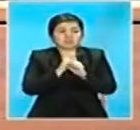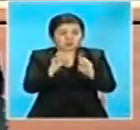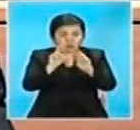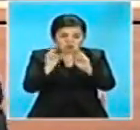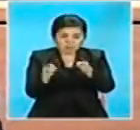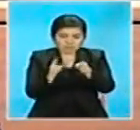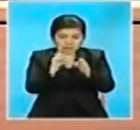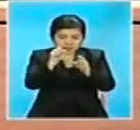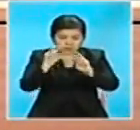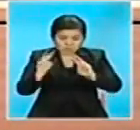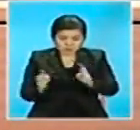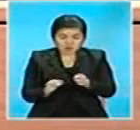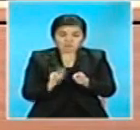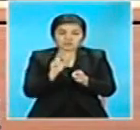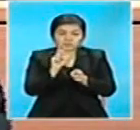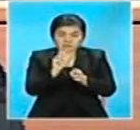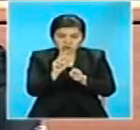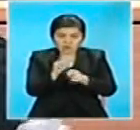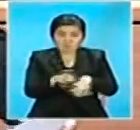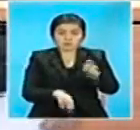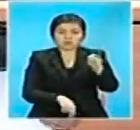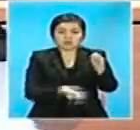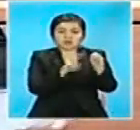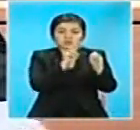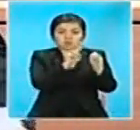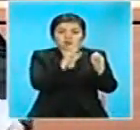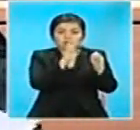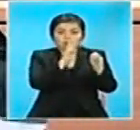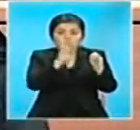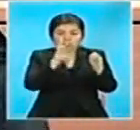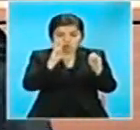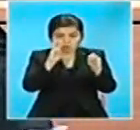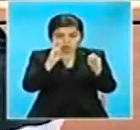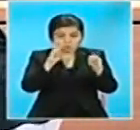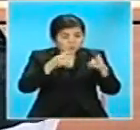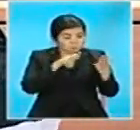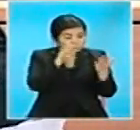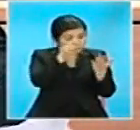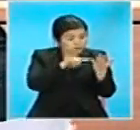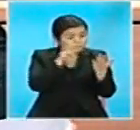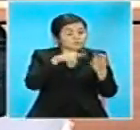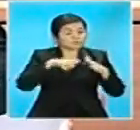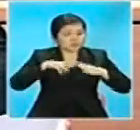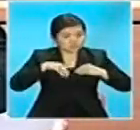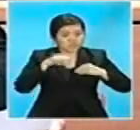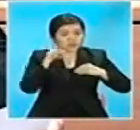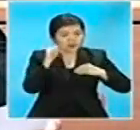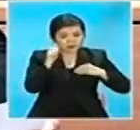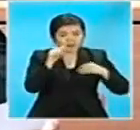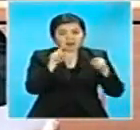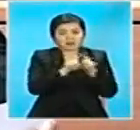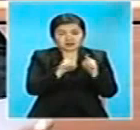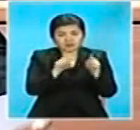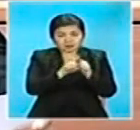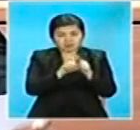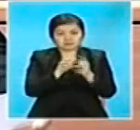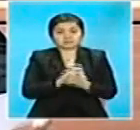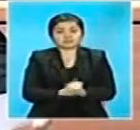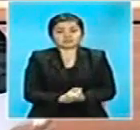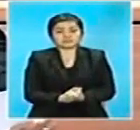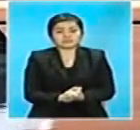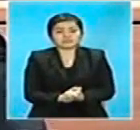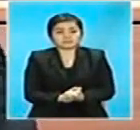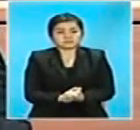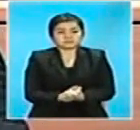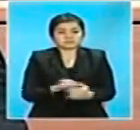ของมาตรา266เนี่ยนะครับก็พอที่จะรับได้นะครับเพราะว่าถือว่าเป็นการเข้าไปยุ่งเกี่ยวกับการบ